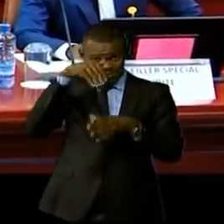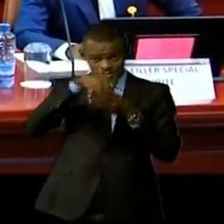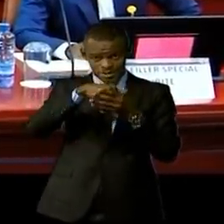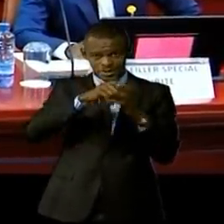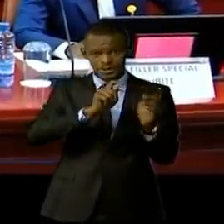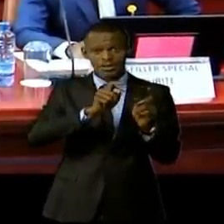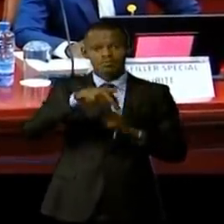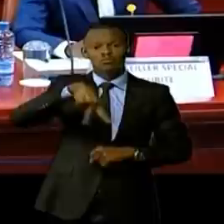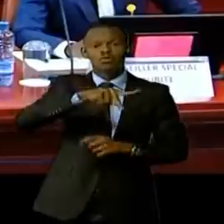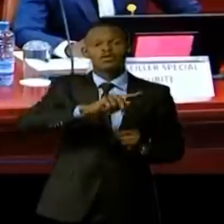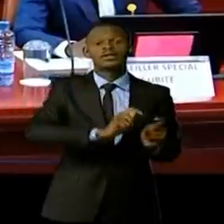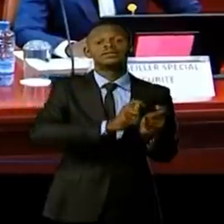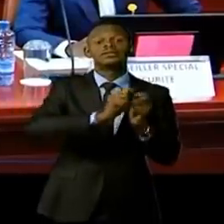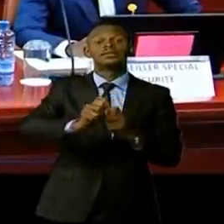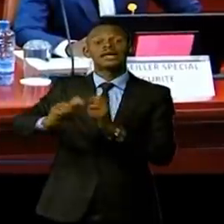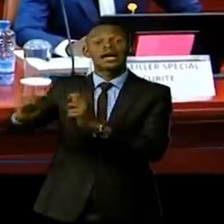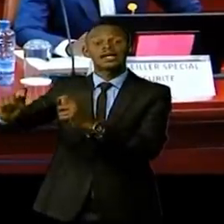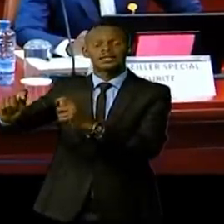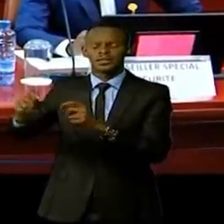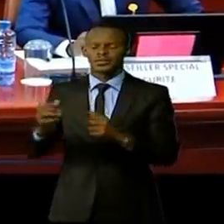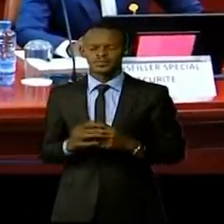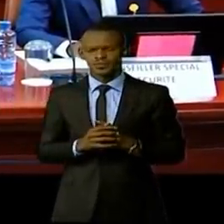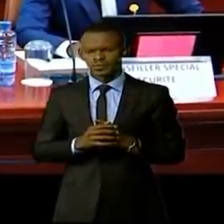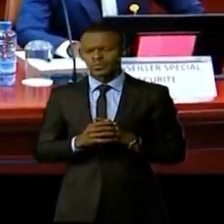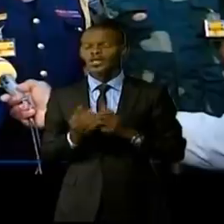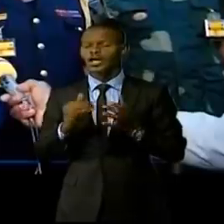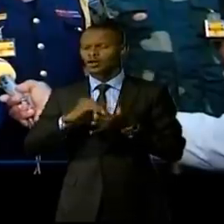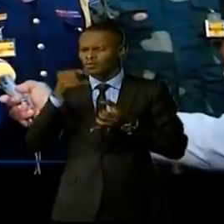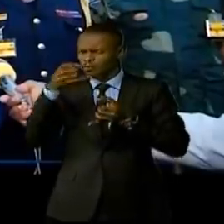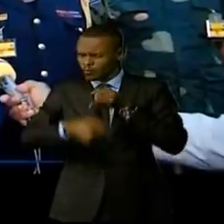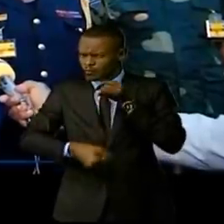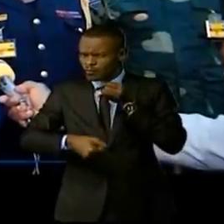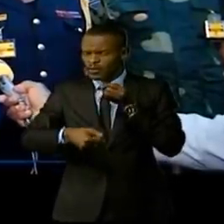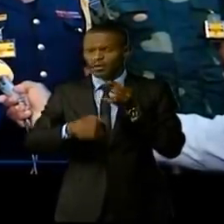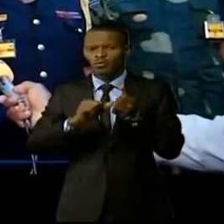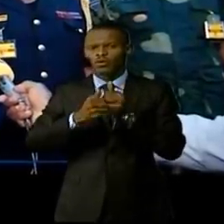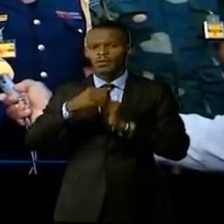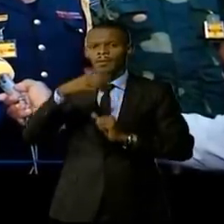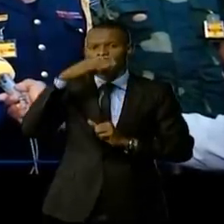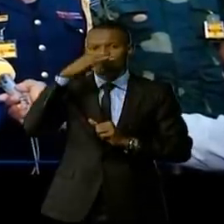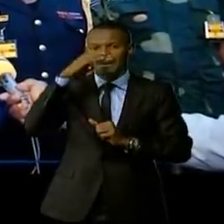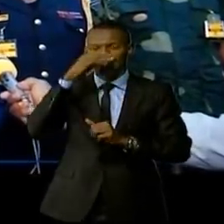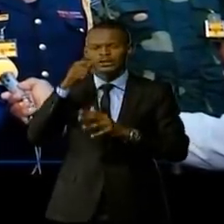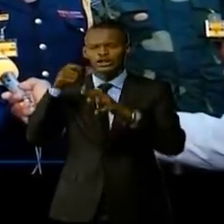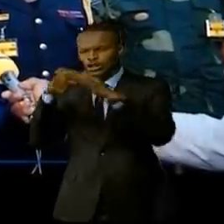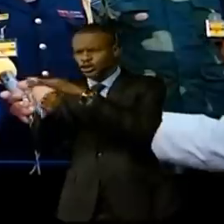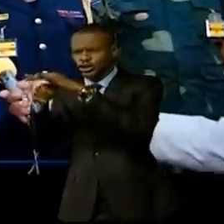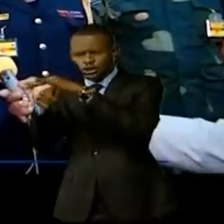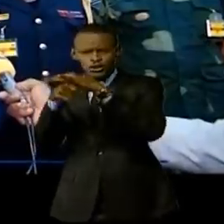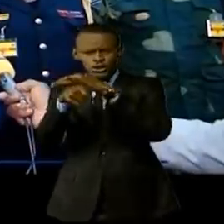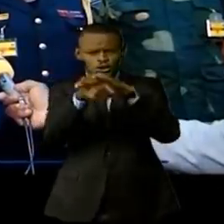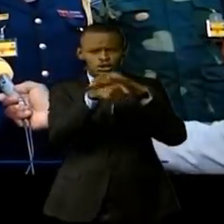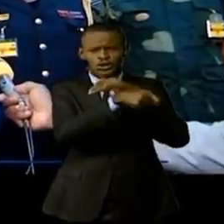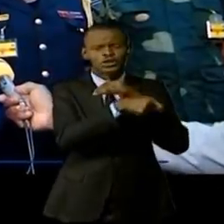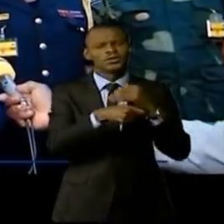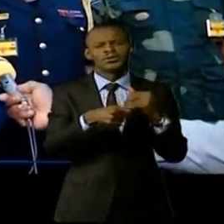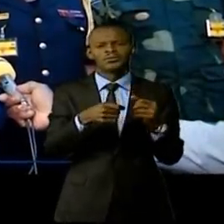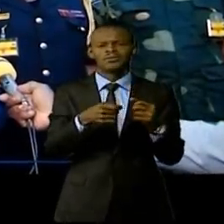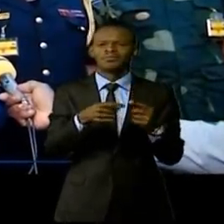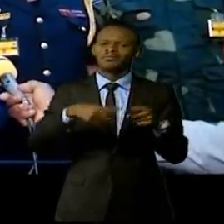enfin, du banditisme et de la criminalité dans les zones